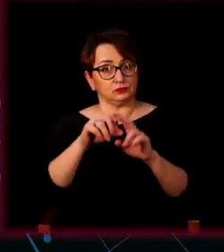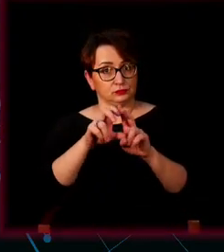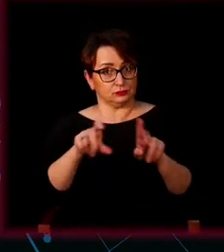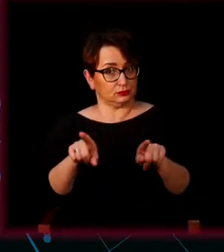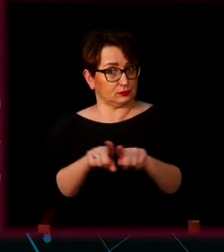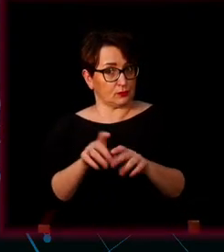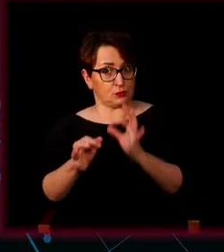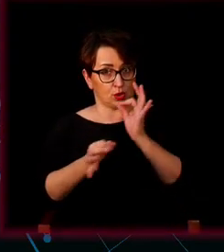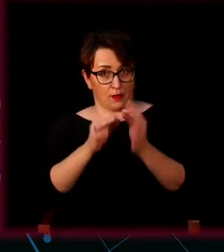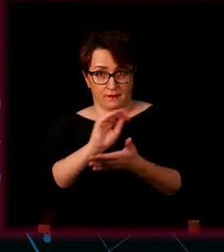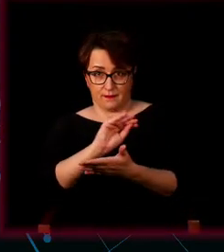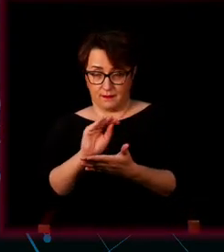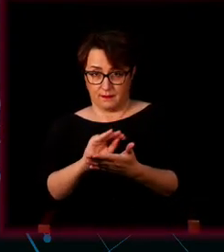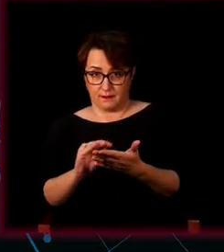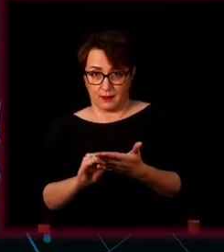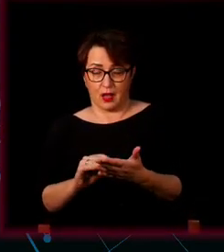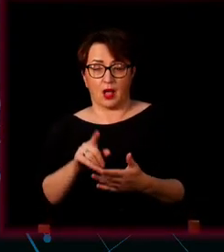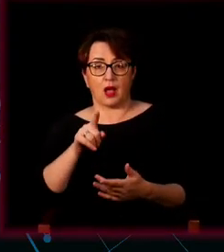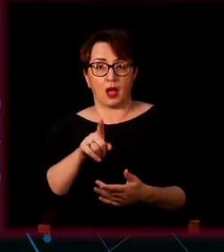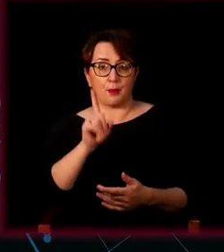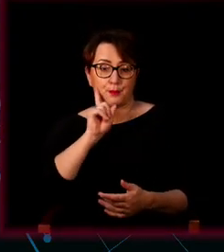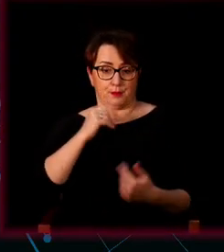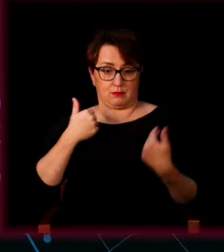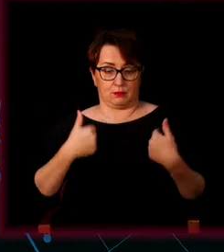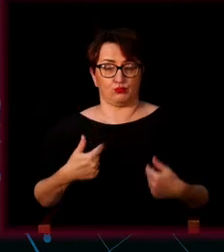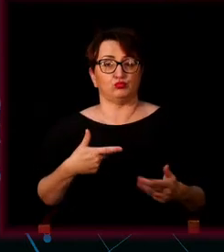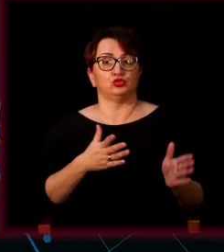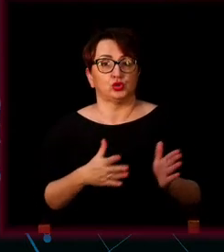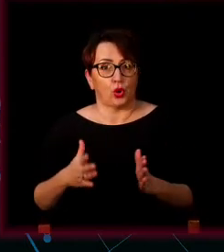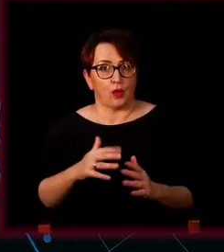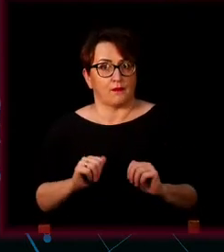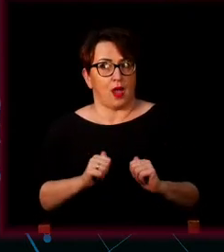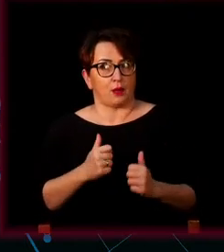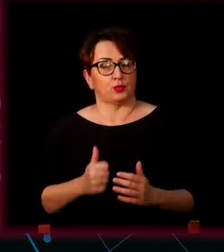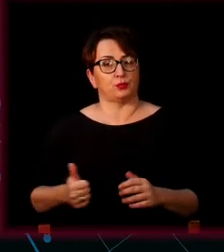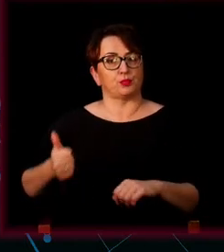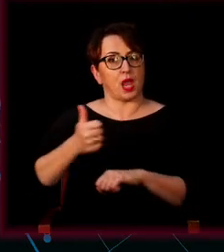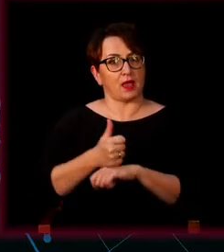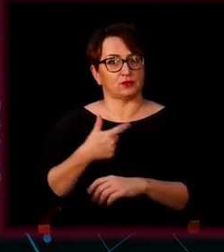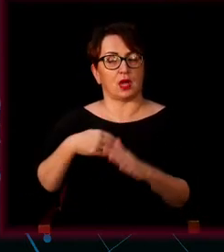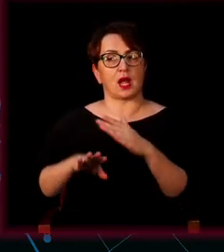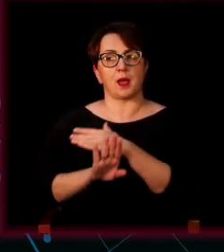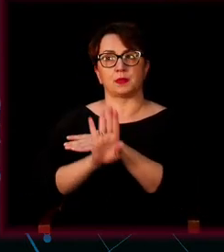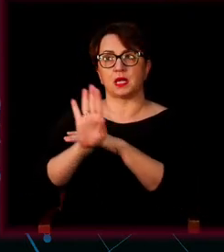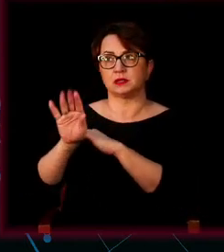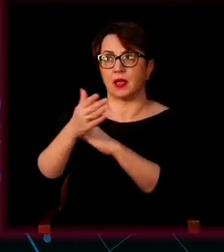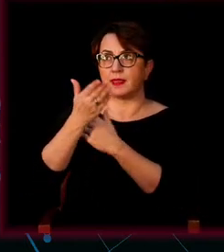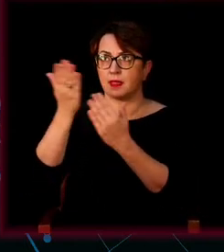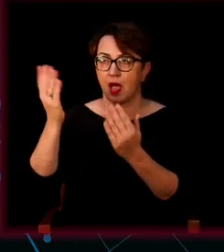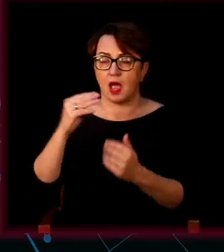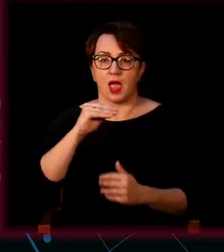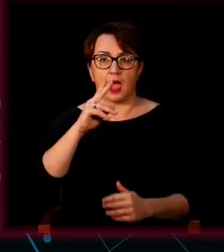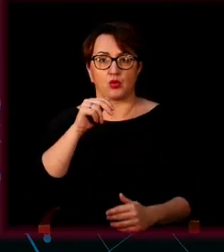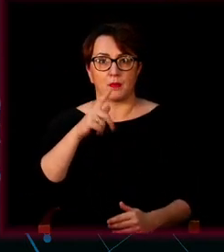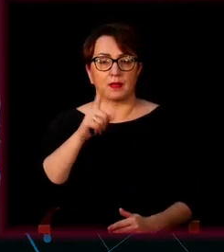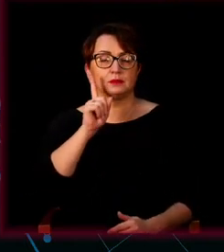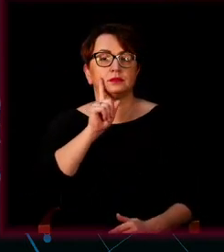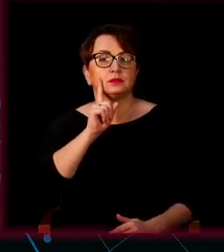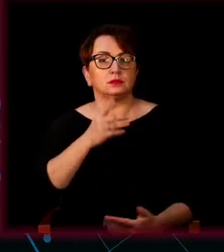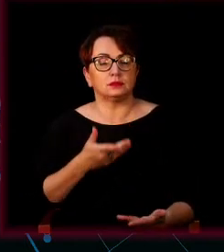cała opowieść, mimo swojego przygotowania do bycia tym dyplomatą, tym pierwszym reprezentantem ekumeny, Genli Ai